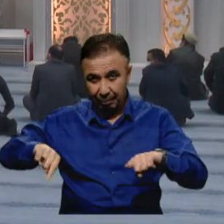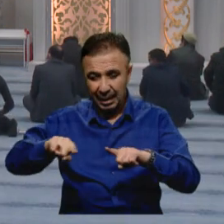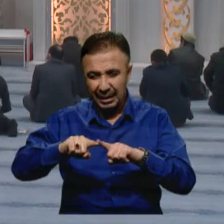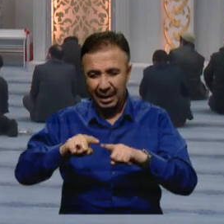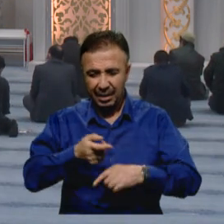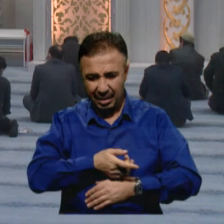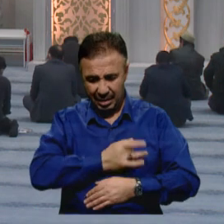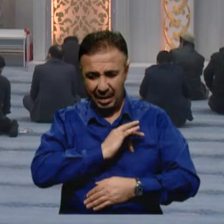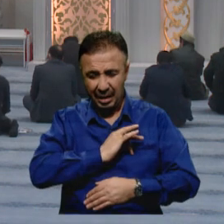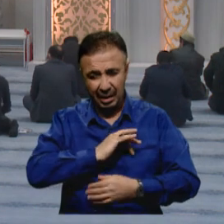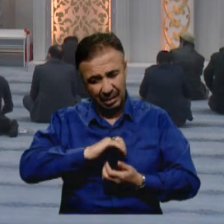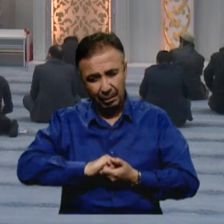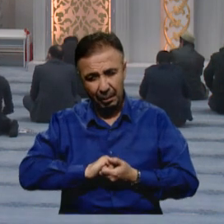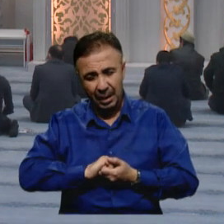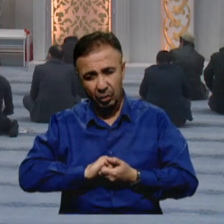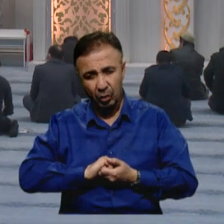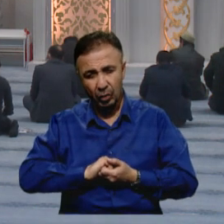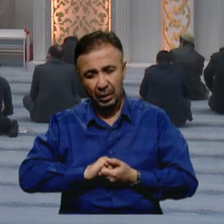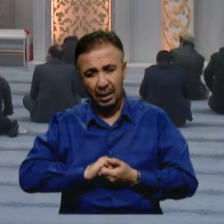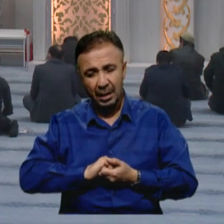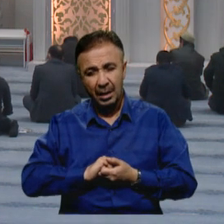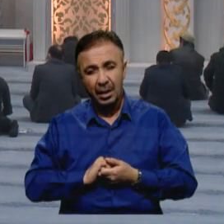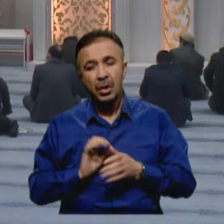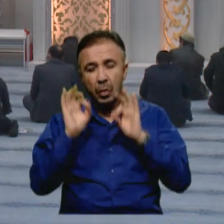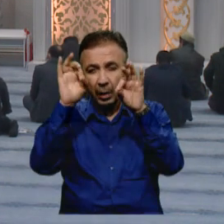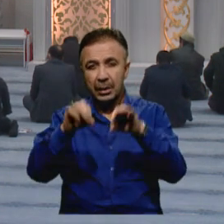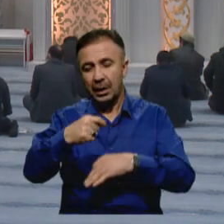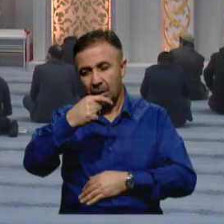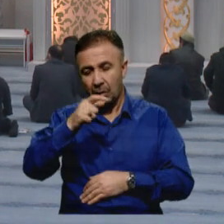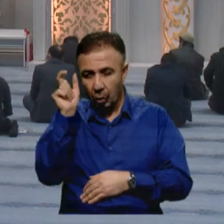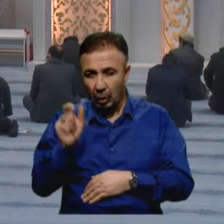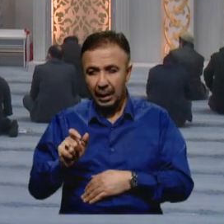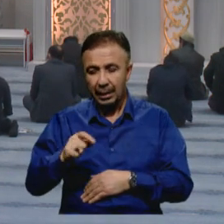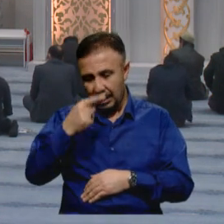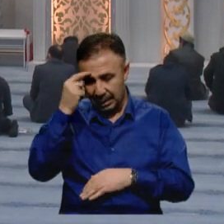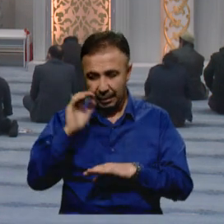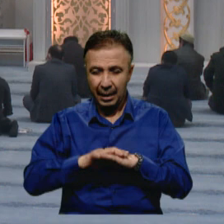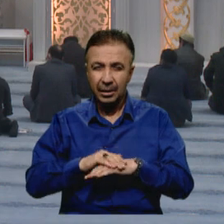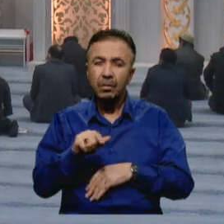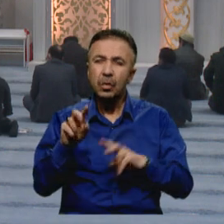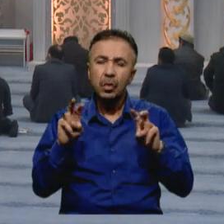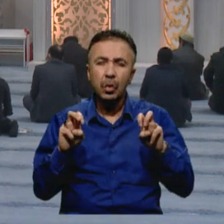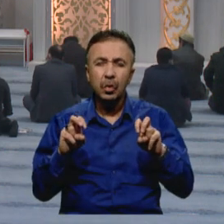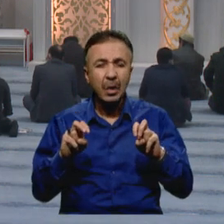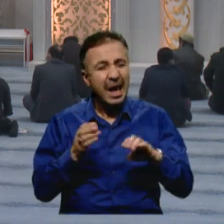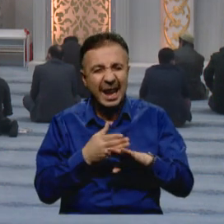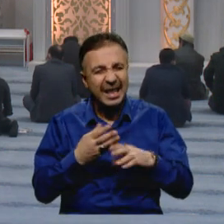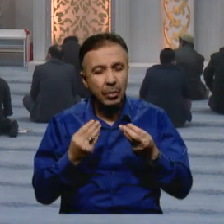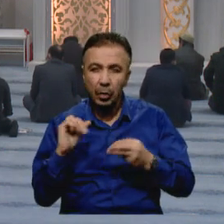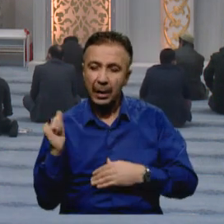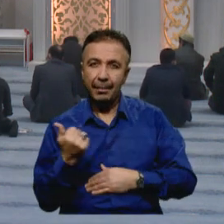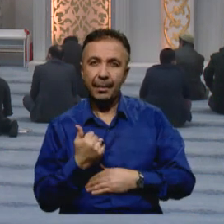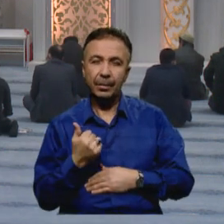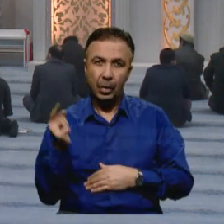şuuruna, samimiyet şuuruna erişen kullarından eylesin. Değerli kardeşlerim, bu konu neden çok önemli?